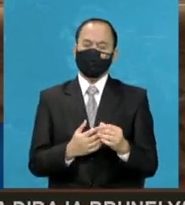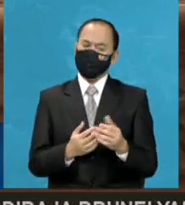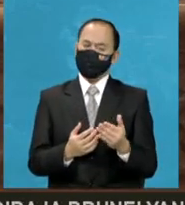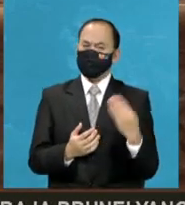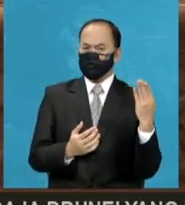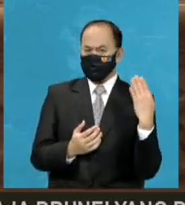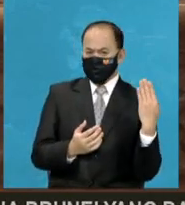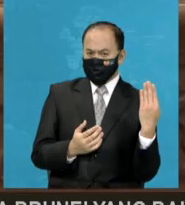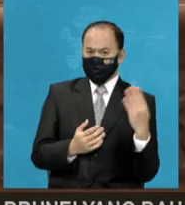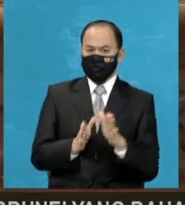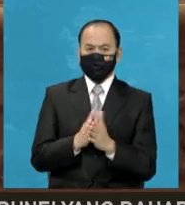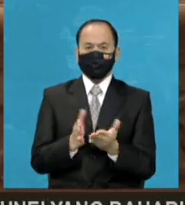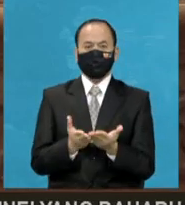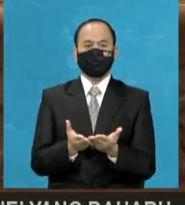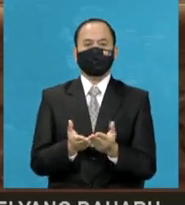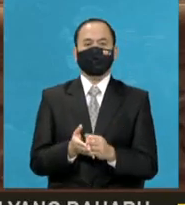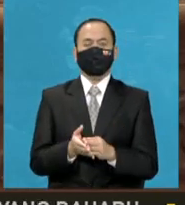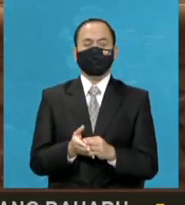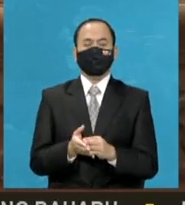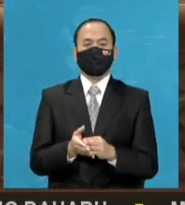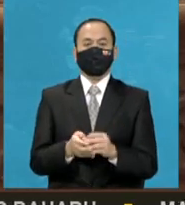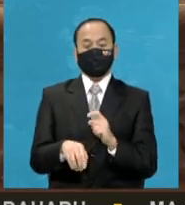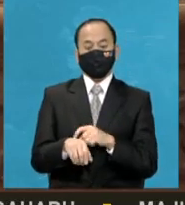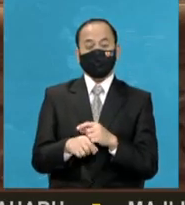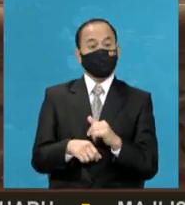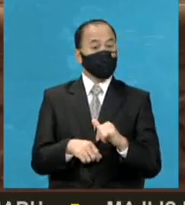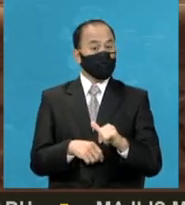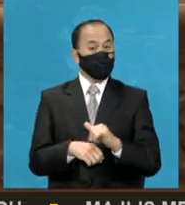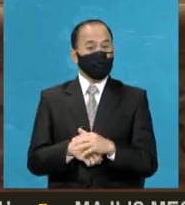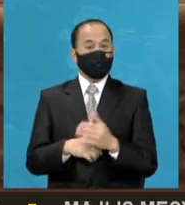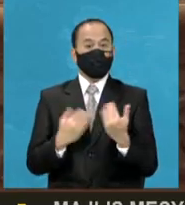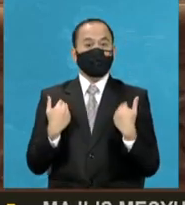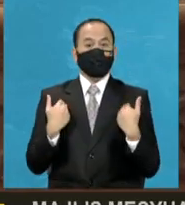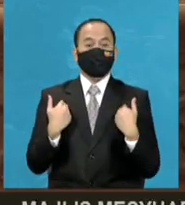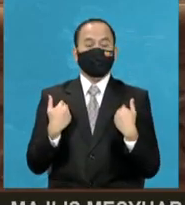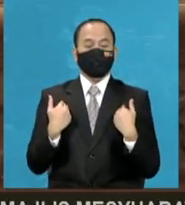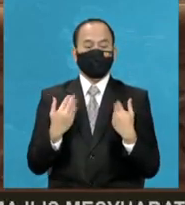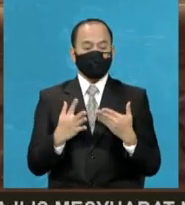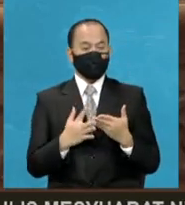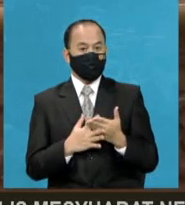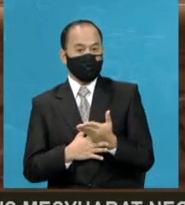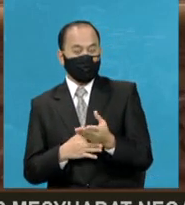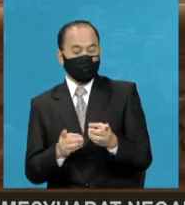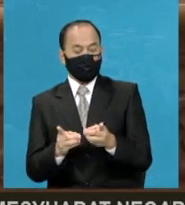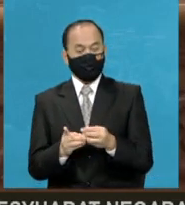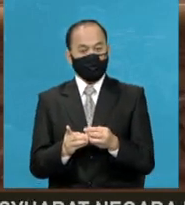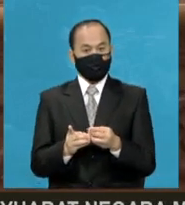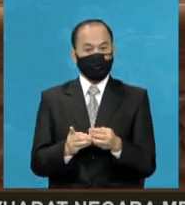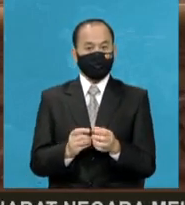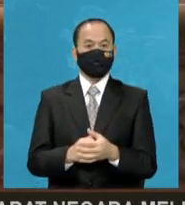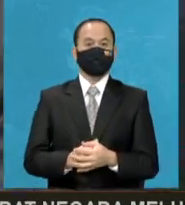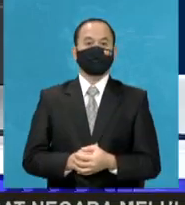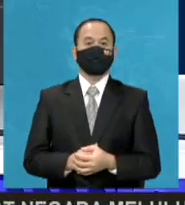biasa dengan diterbitkan dalam masa yang sama ada juga yg disalurkan melalui secara digital secara